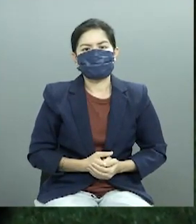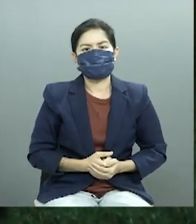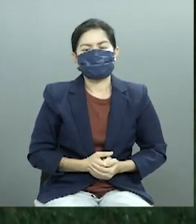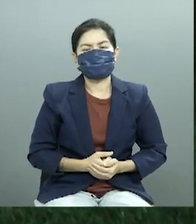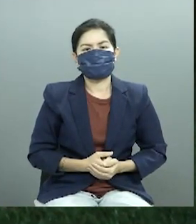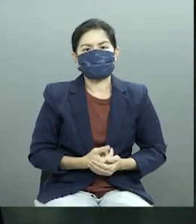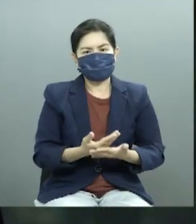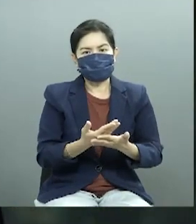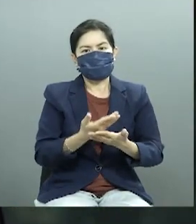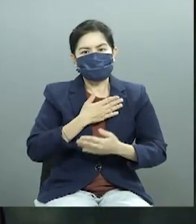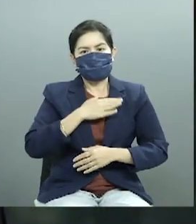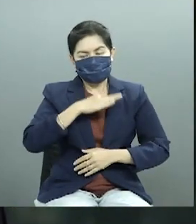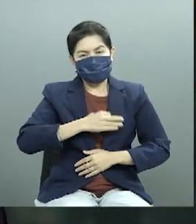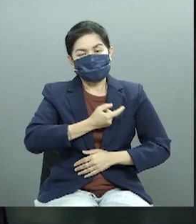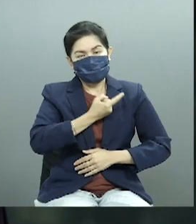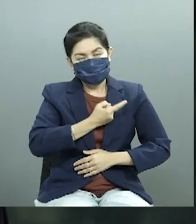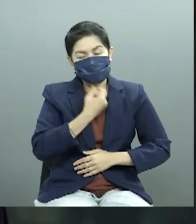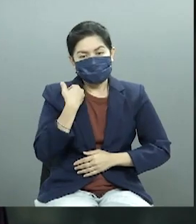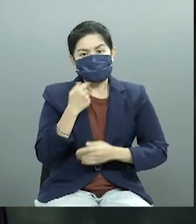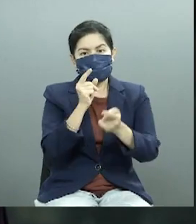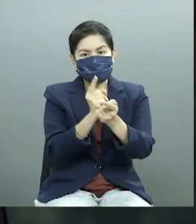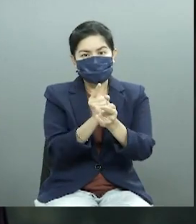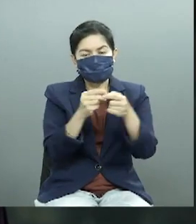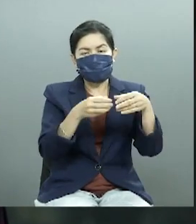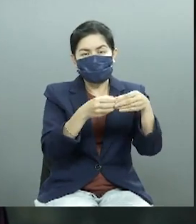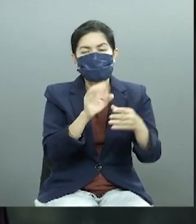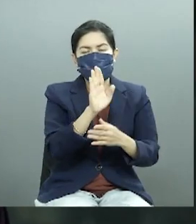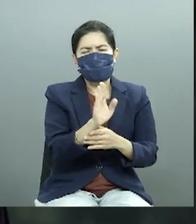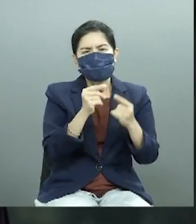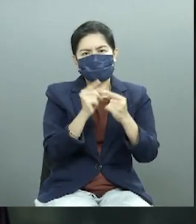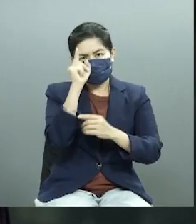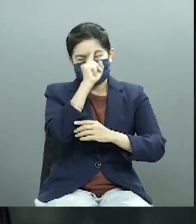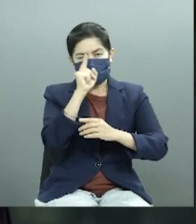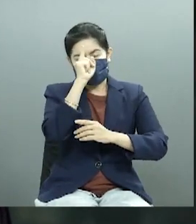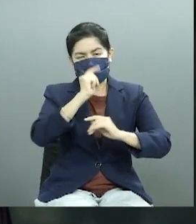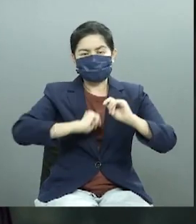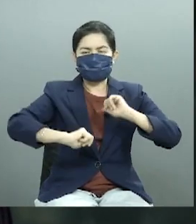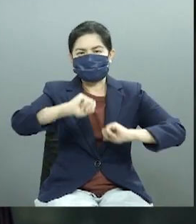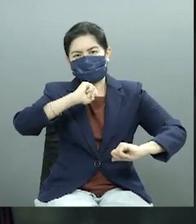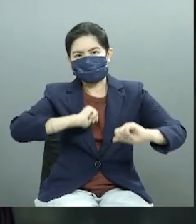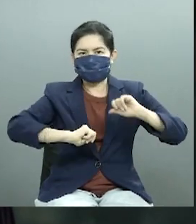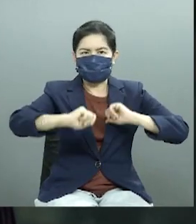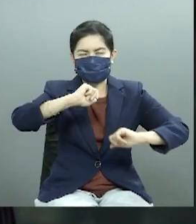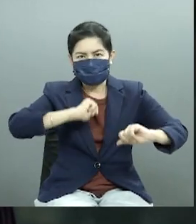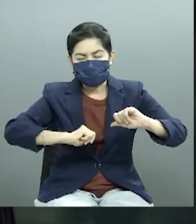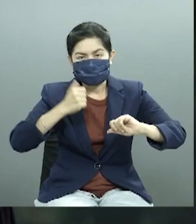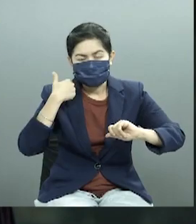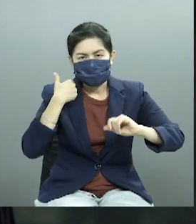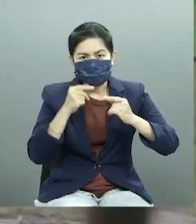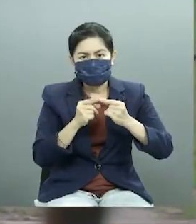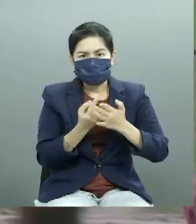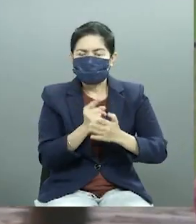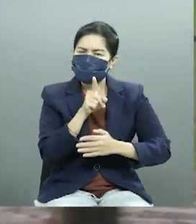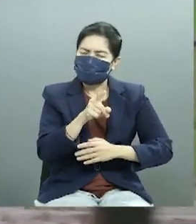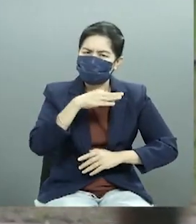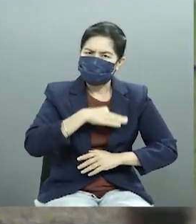เป็นเรื่องที่ดีที่ได้เจอนักแสดงด้วยได้คุยกับนักแสดงหรือว่าฟังความคิดเห็นนักแสดงณตอนที่เขาเข้าฉากณตอ